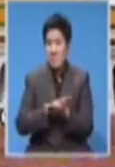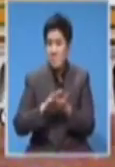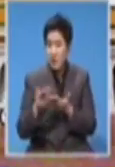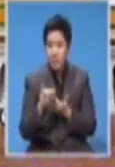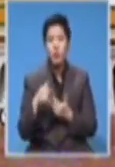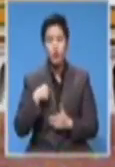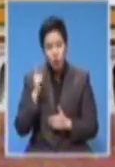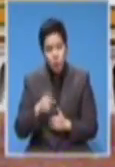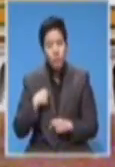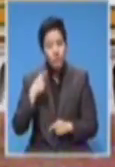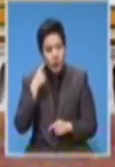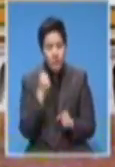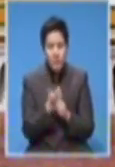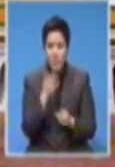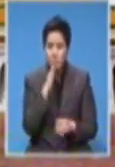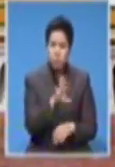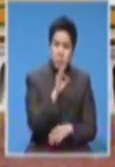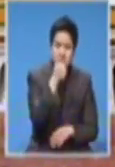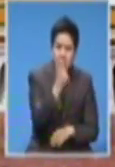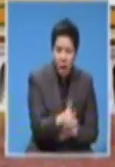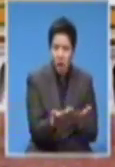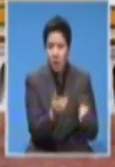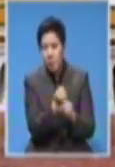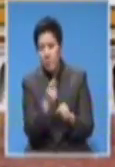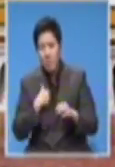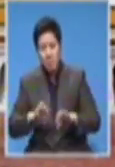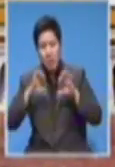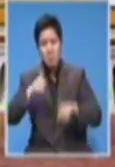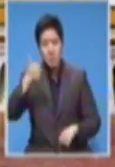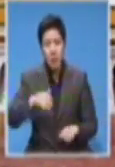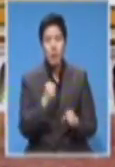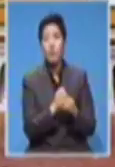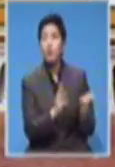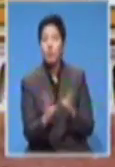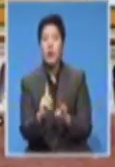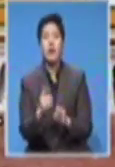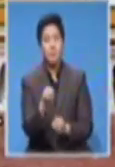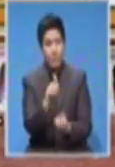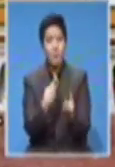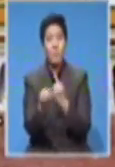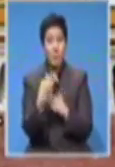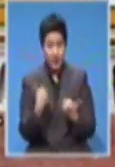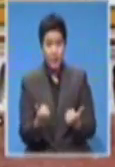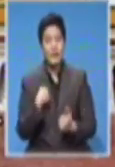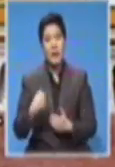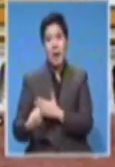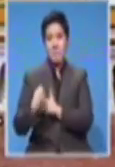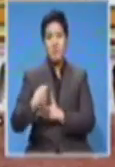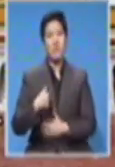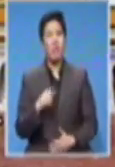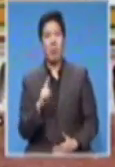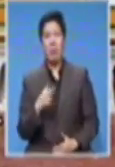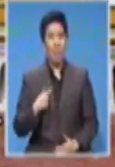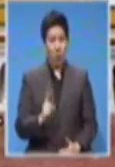มแล้วกันถ้ามันเลือกไม่ได้เป็นอะไรเป็นรัฐบาลไม่ได้แล้วจะทำยังไงผ่านทางออกให้ผมนะผมใช้อำนาจอย่างเดียวมันก็ไม่ไหวน